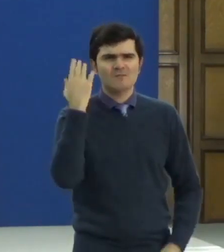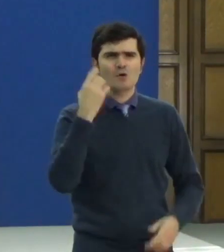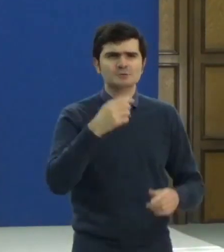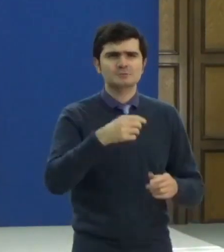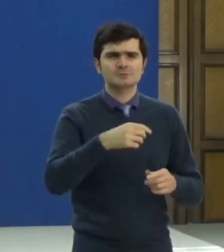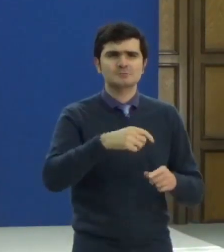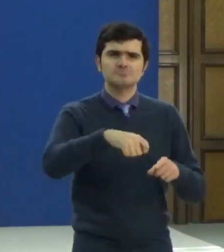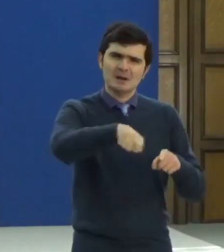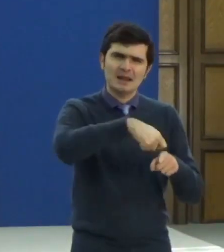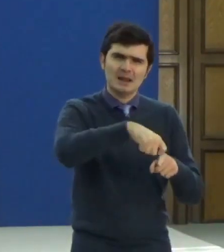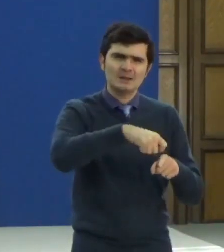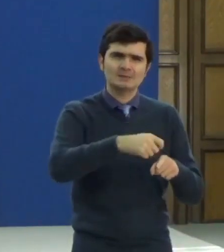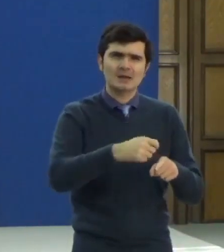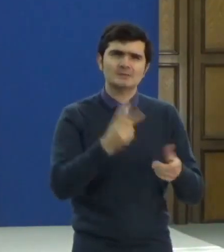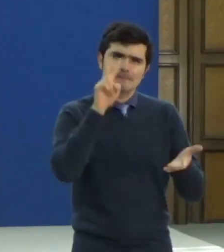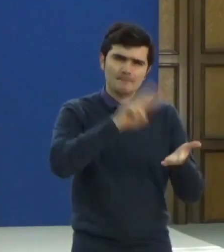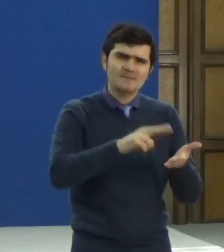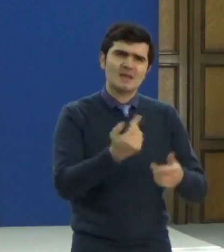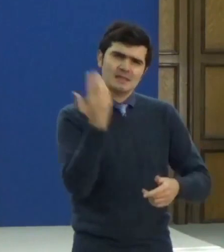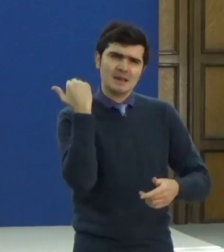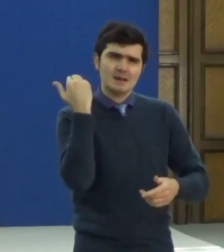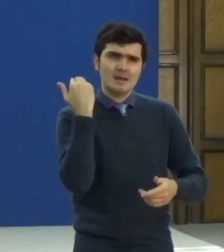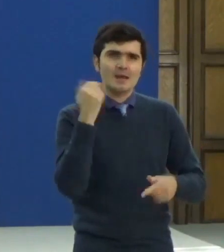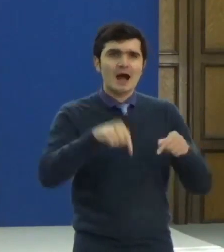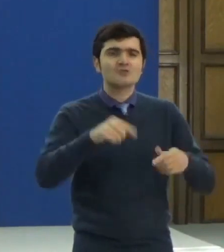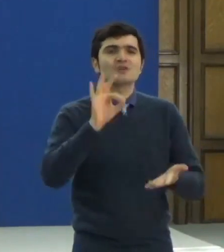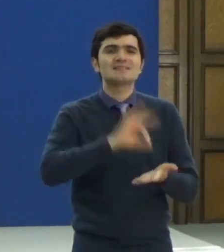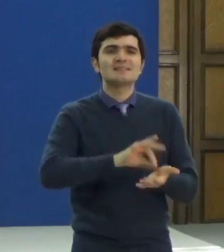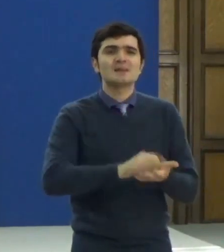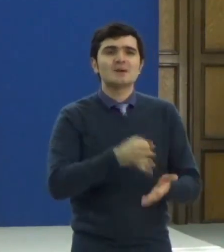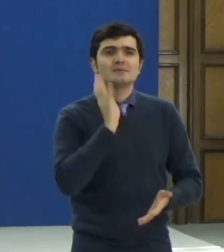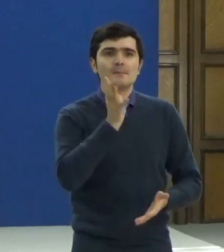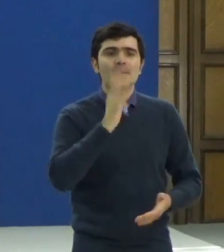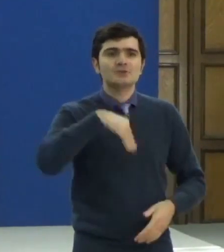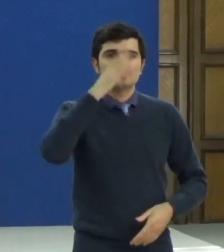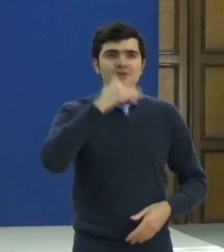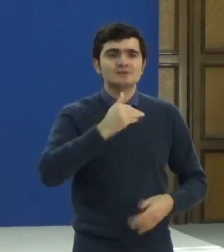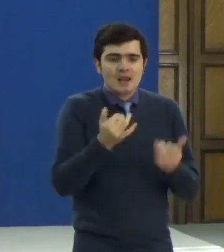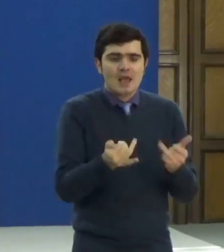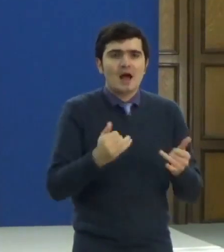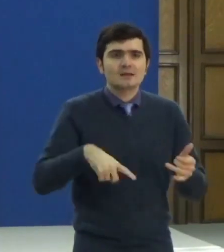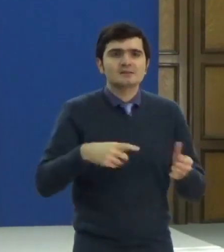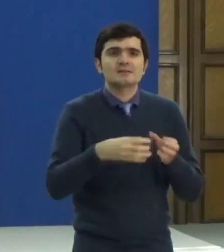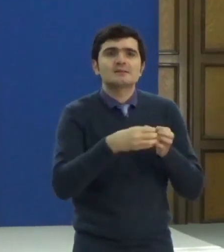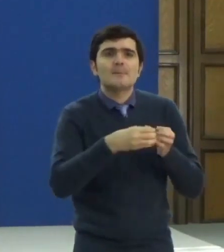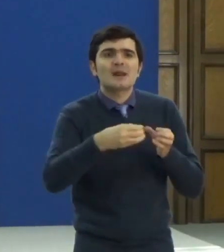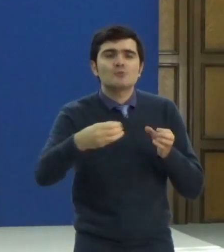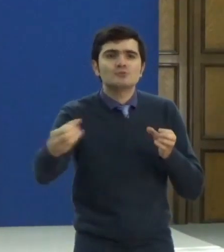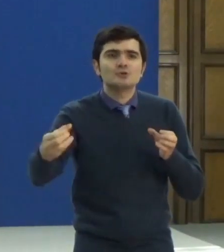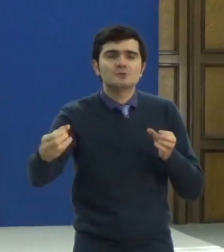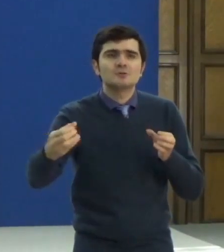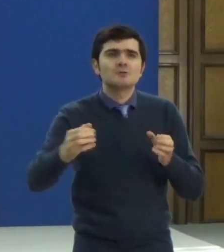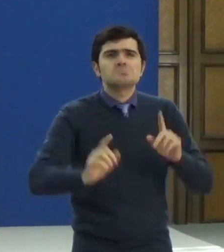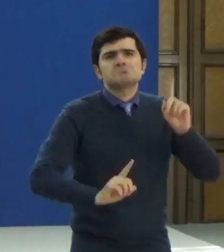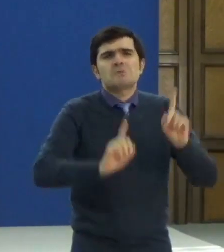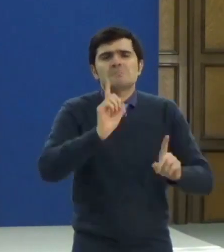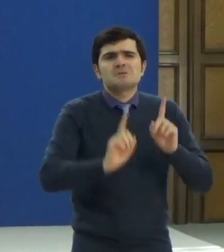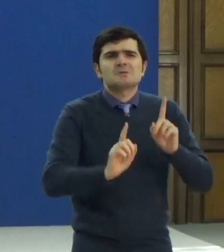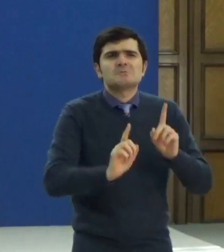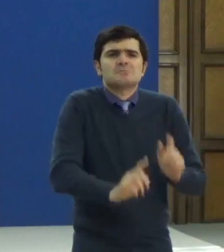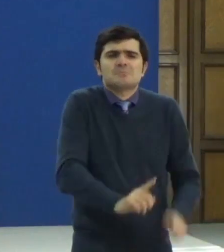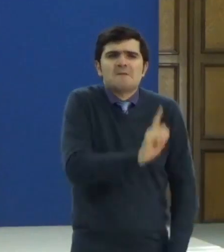reglementat în prevederile respective, astăzi este prelungit proporțional pentru